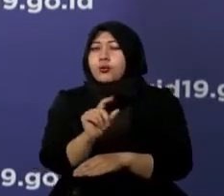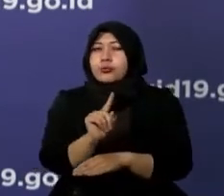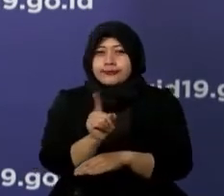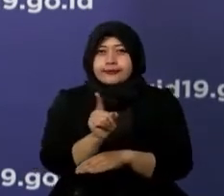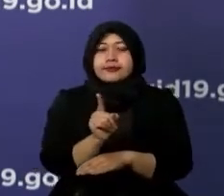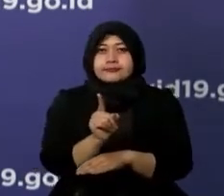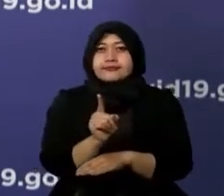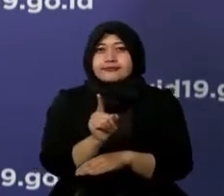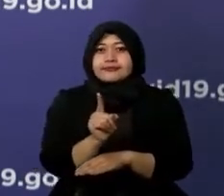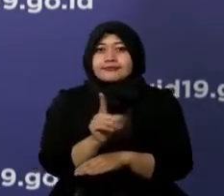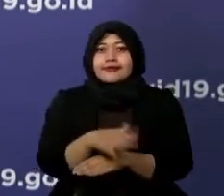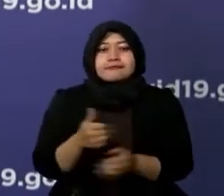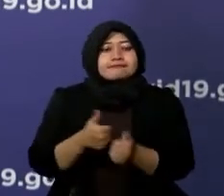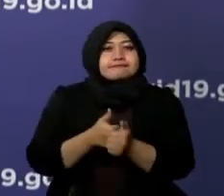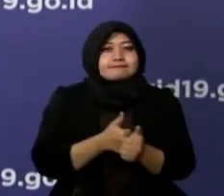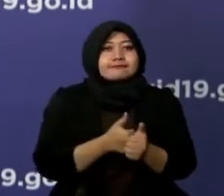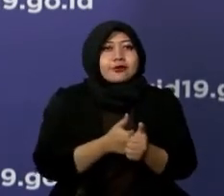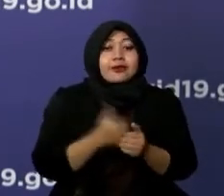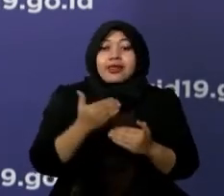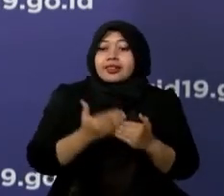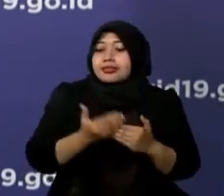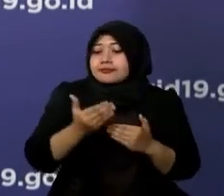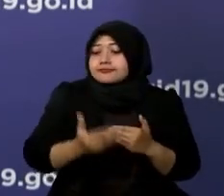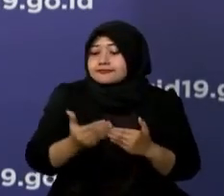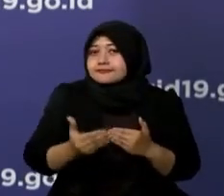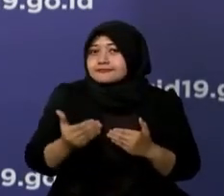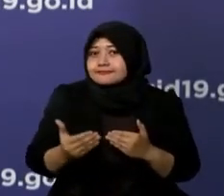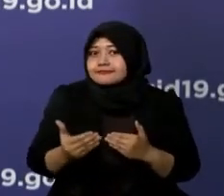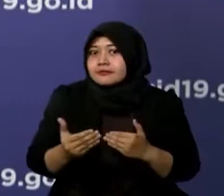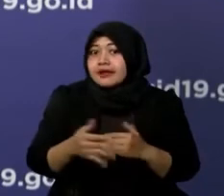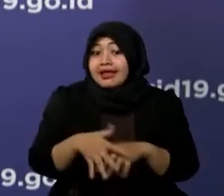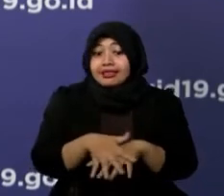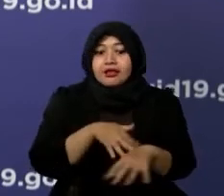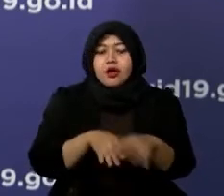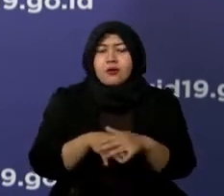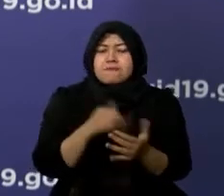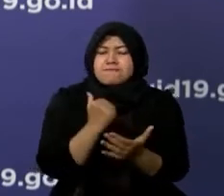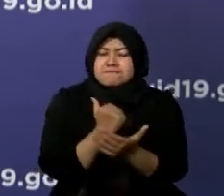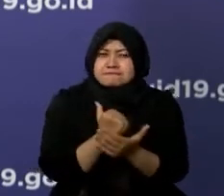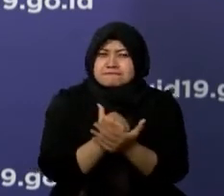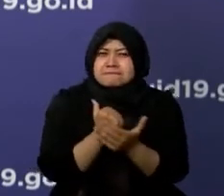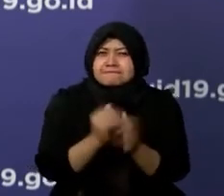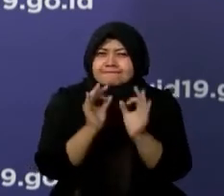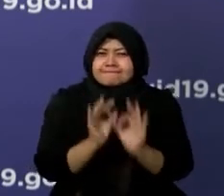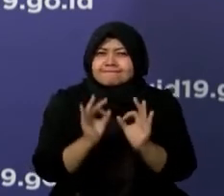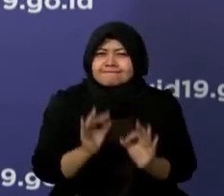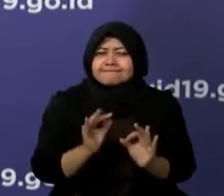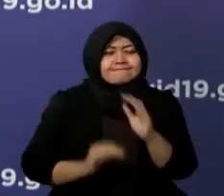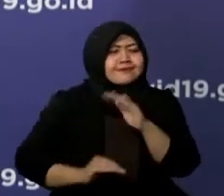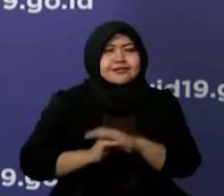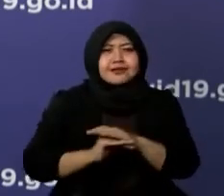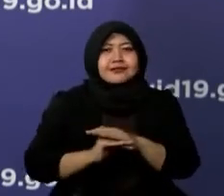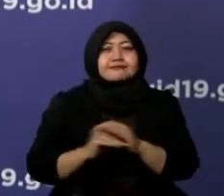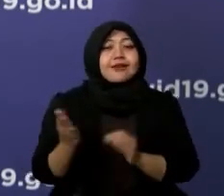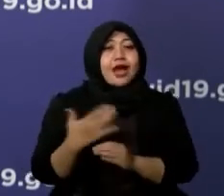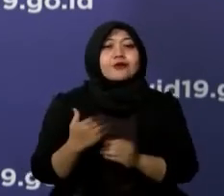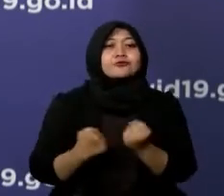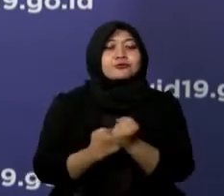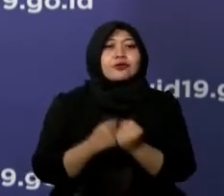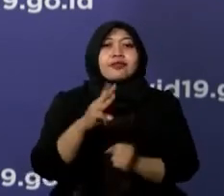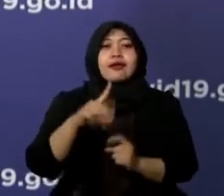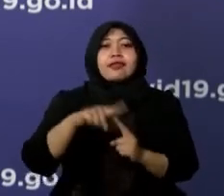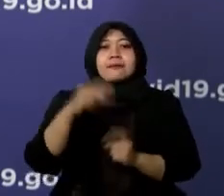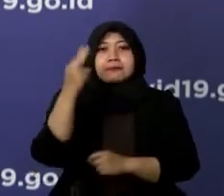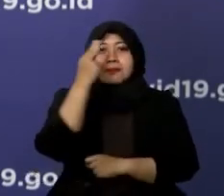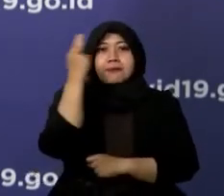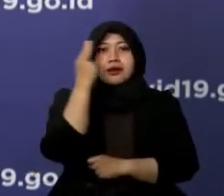detik, dan ikuti anjuran tahapannya agar tangan benar-benar bersih maksimal. Mari dukung 3T pemerintah